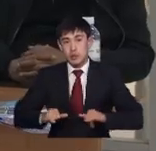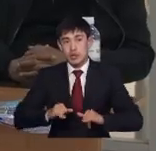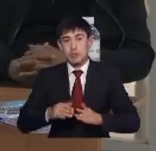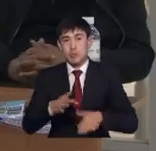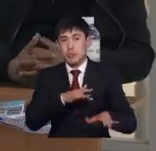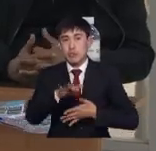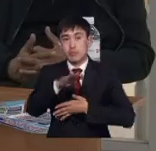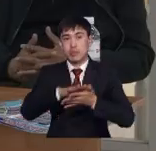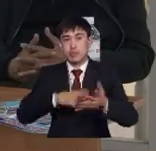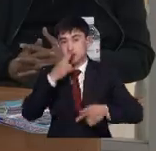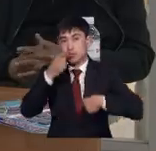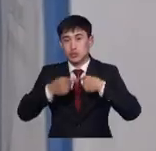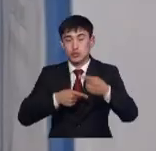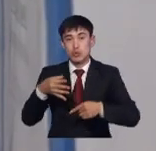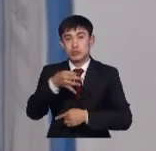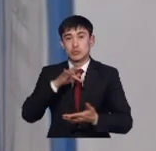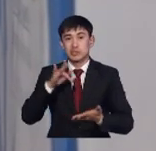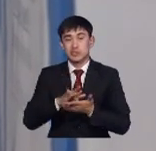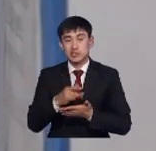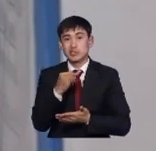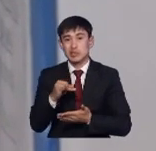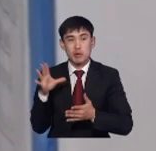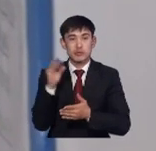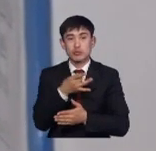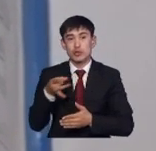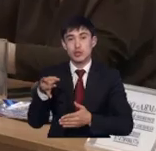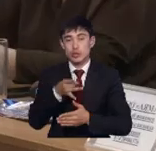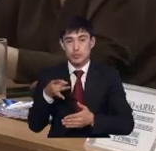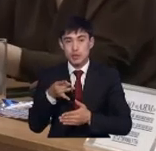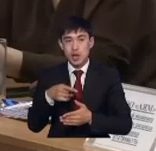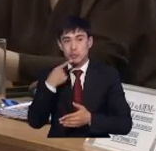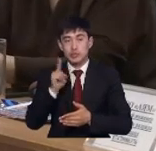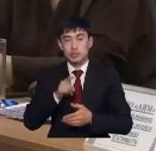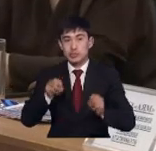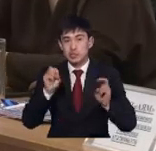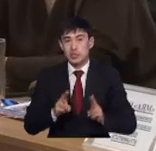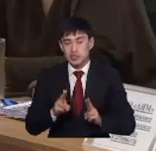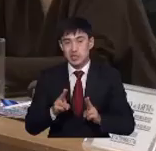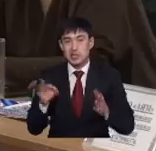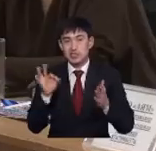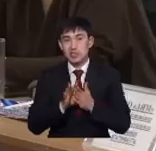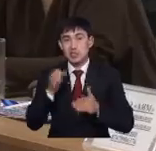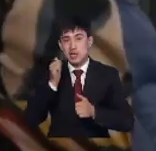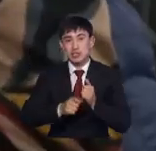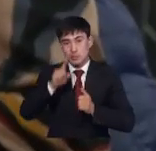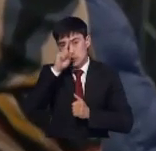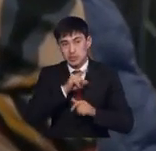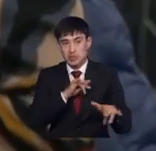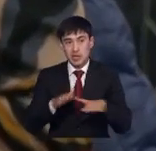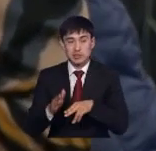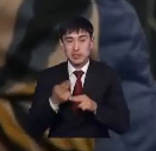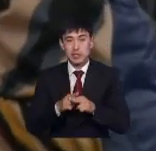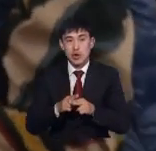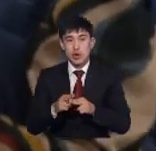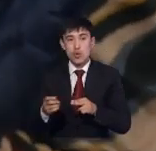ставшее традиционным не только в областном центре но и по всему региону Как отмечают специалисты цель ежемесячной акции является